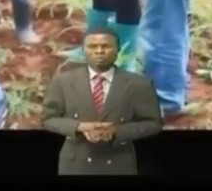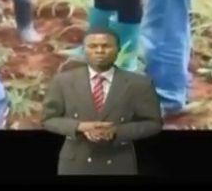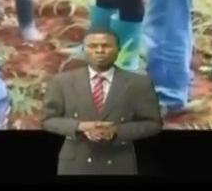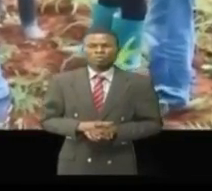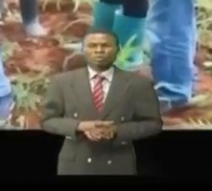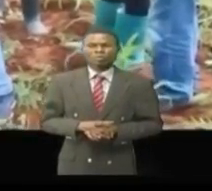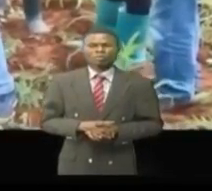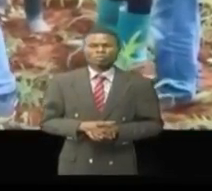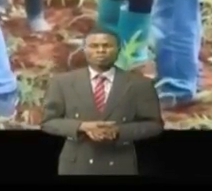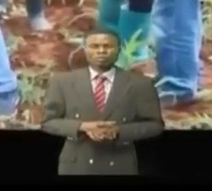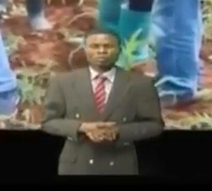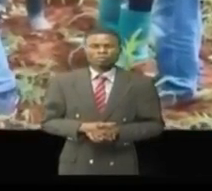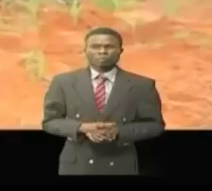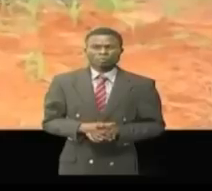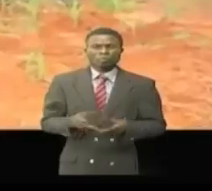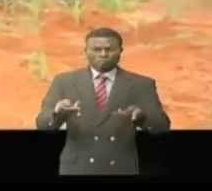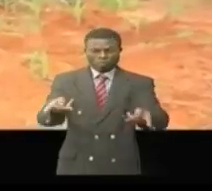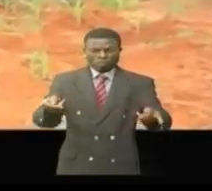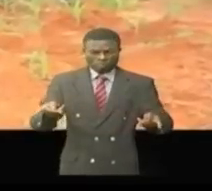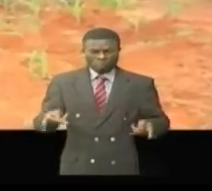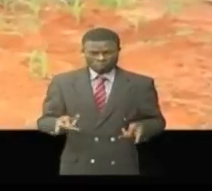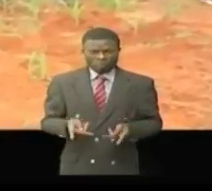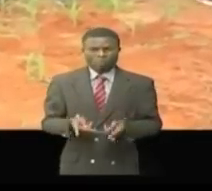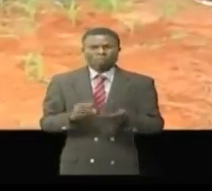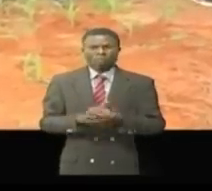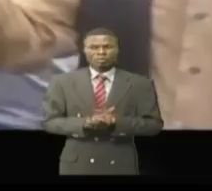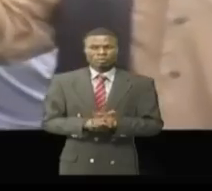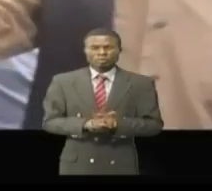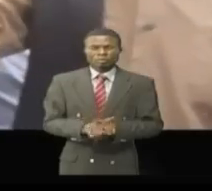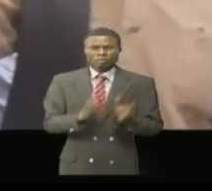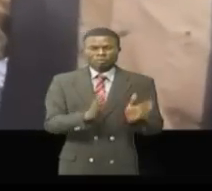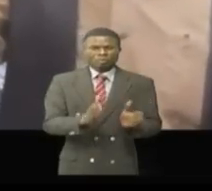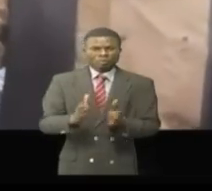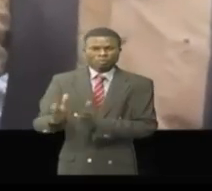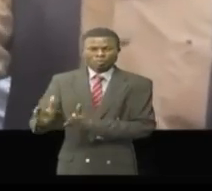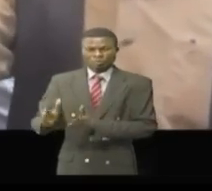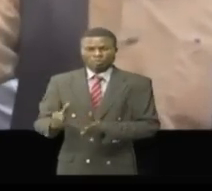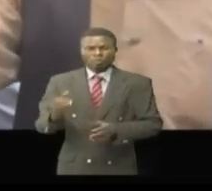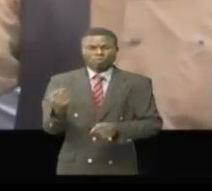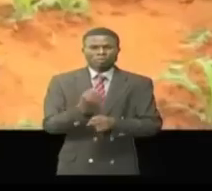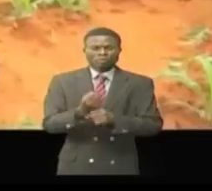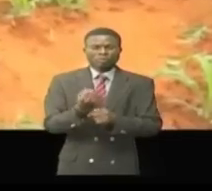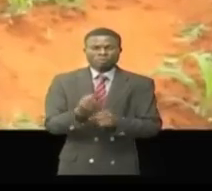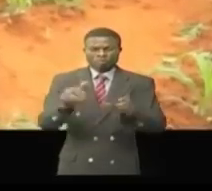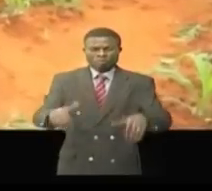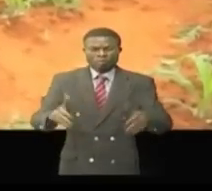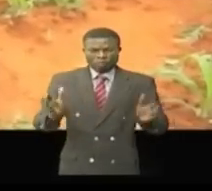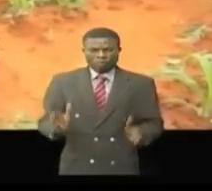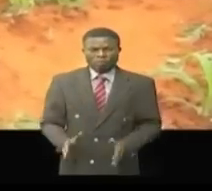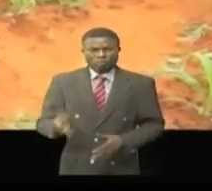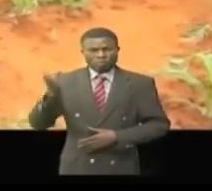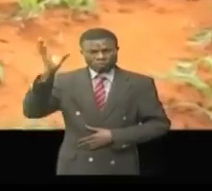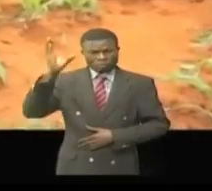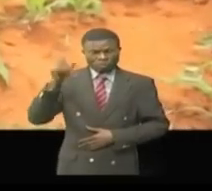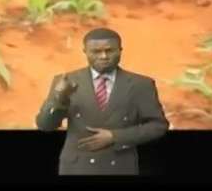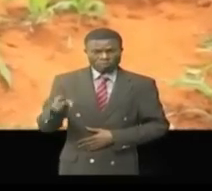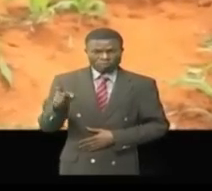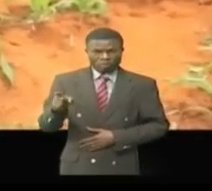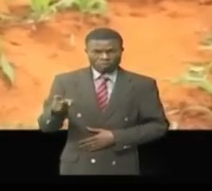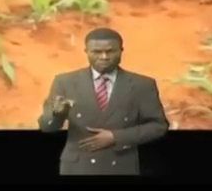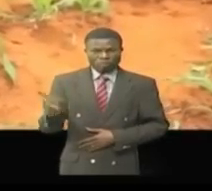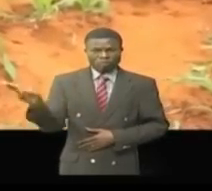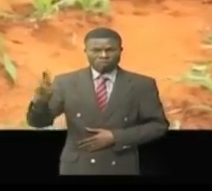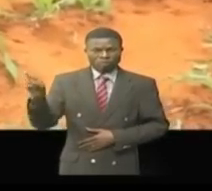C'est une formation de terrain et sans frais à laquelle prennent part les paysans de localité qui entourent les sites agricoles d'Onkwadi, dans le